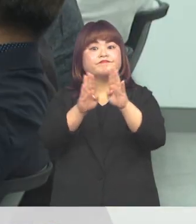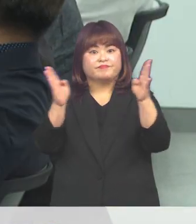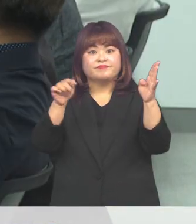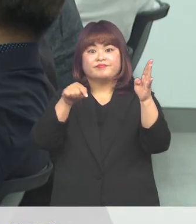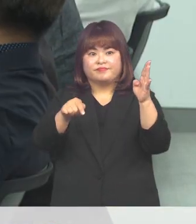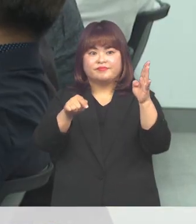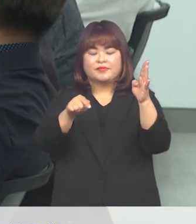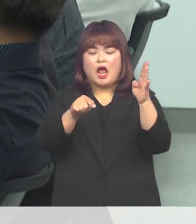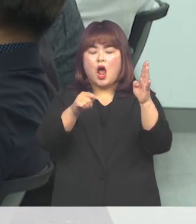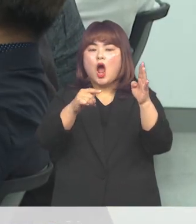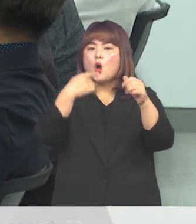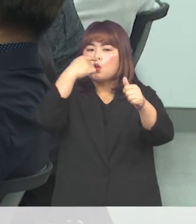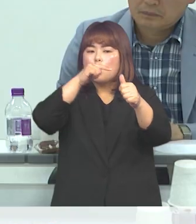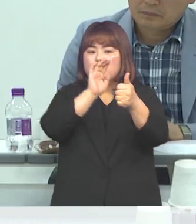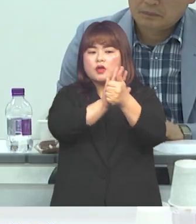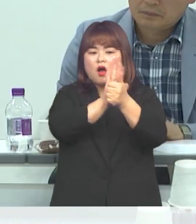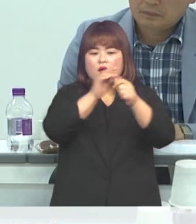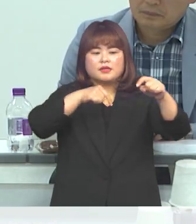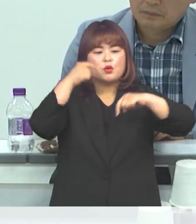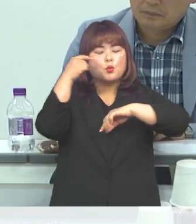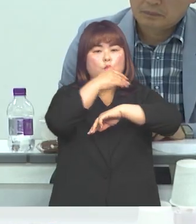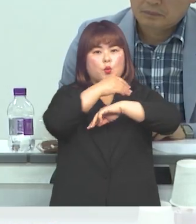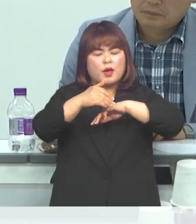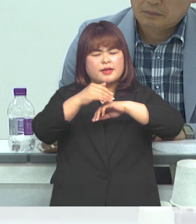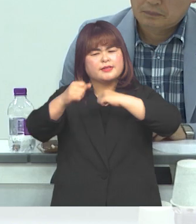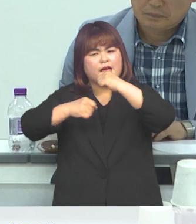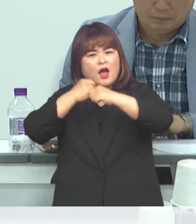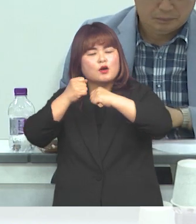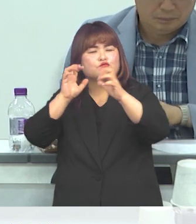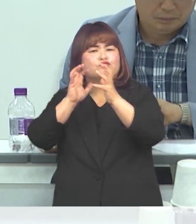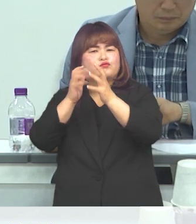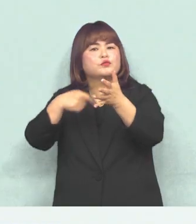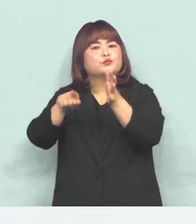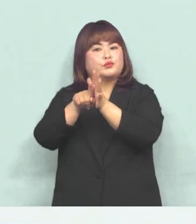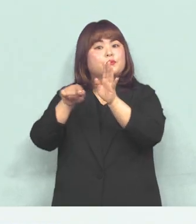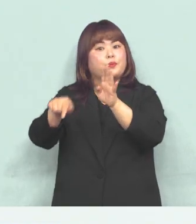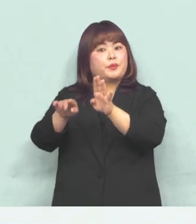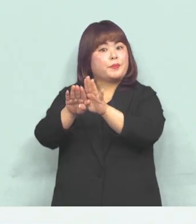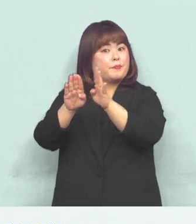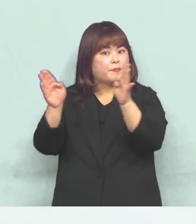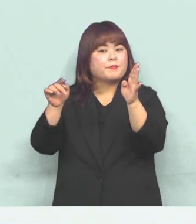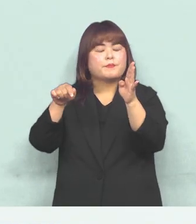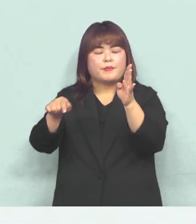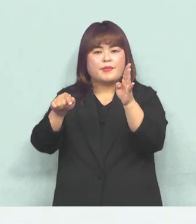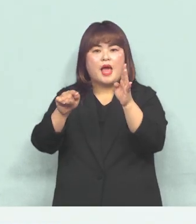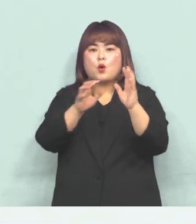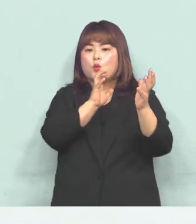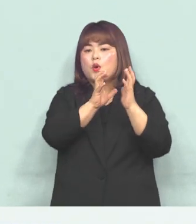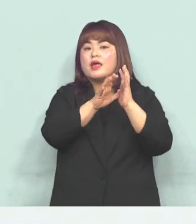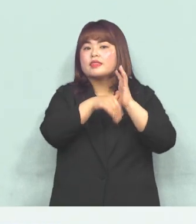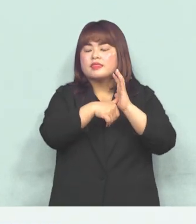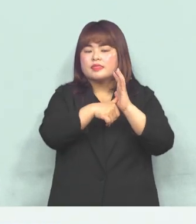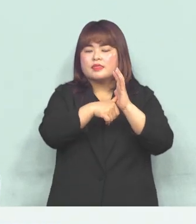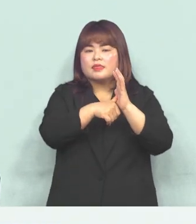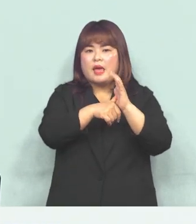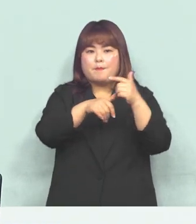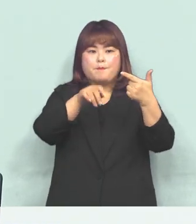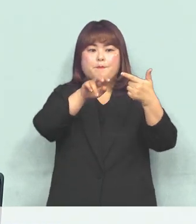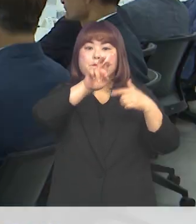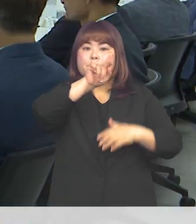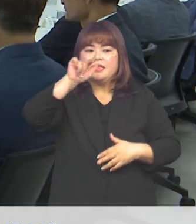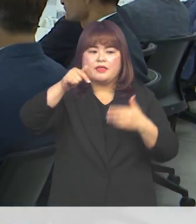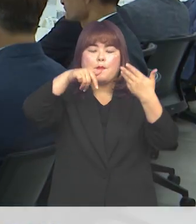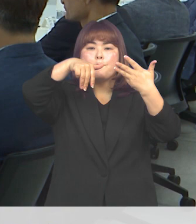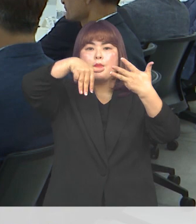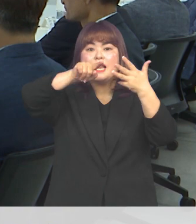이 시장은 관내 교육 지원 정책에 대한 자유로운 소통을 하고자 간담회를 마련했으며 회의에서는 민선 8기